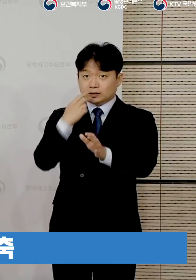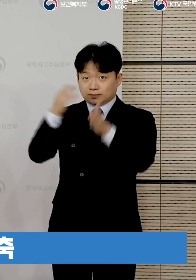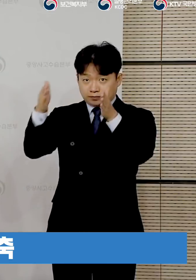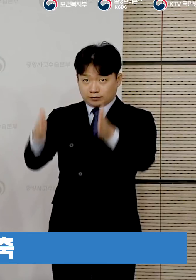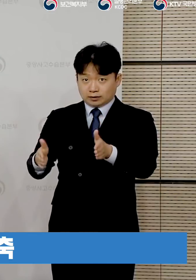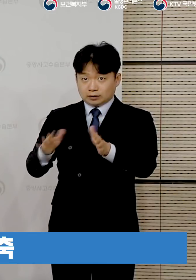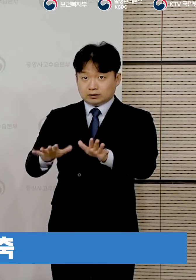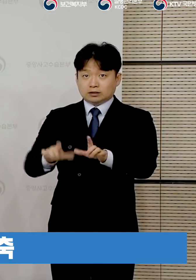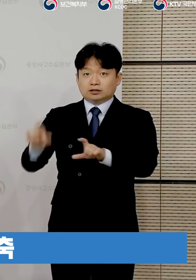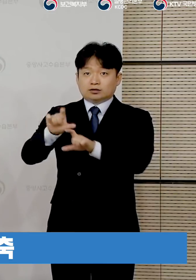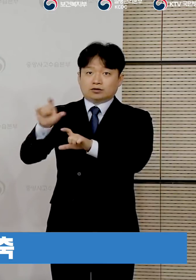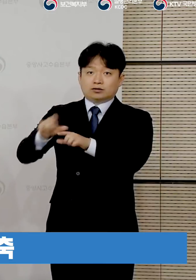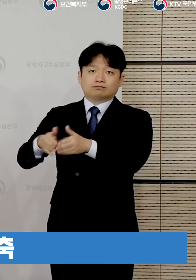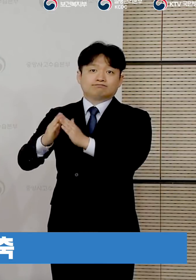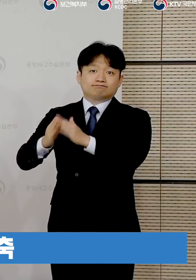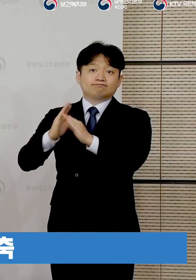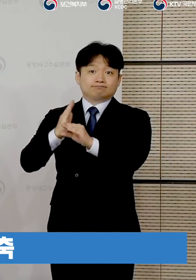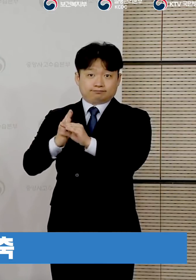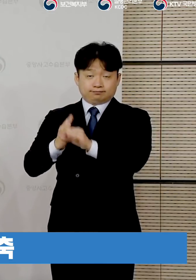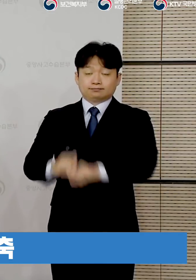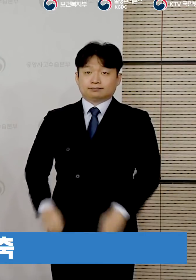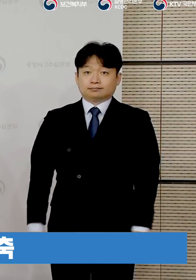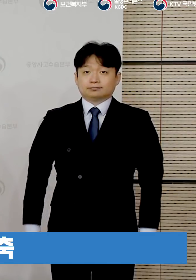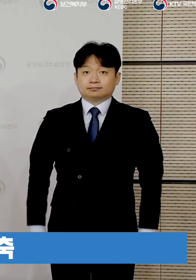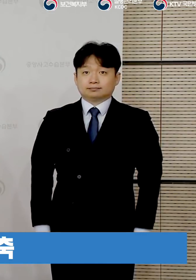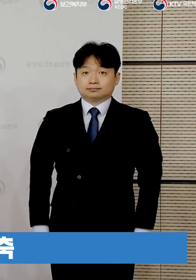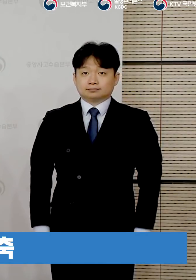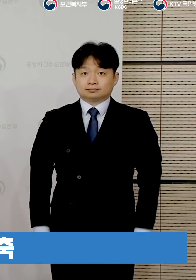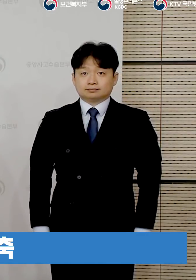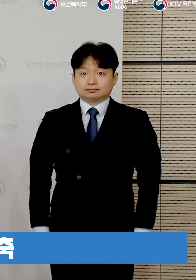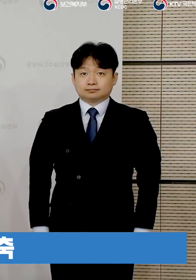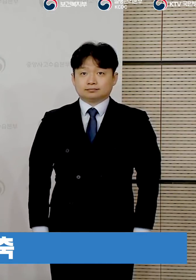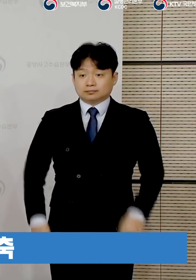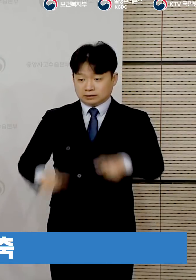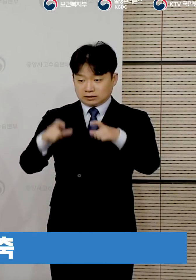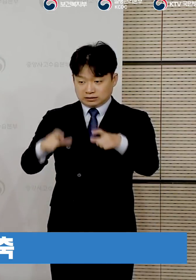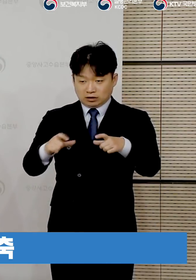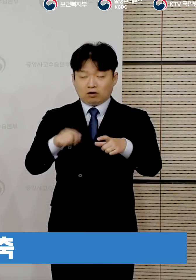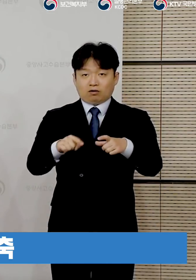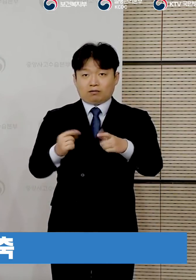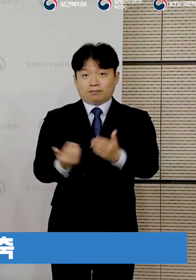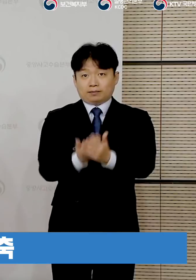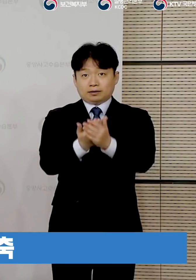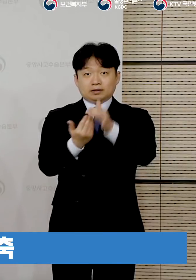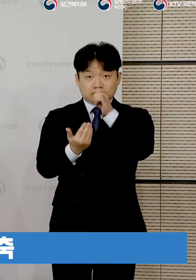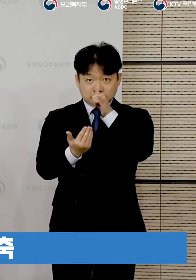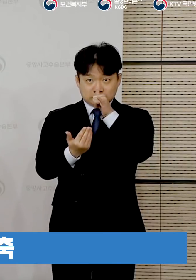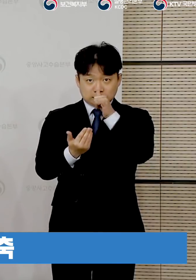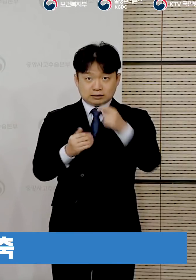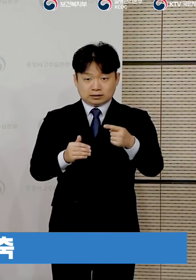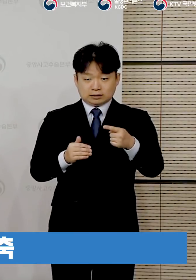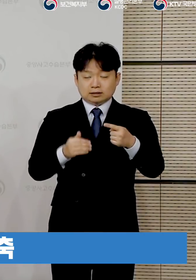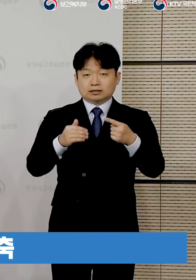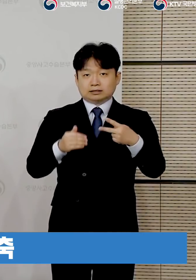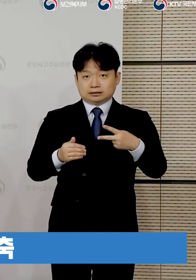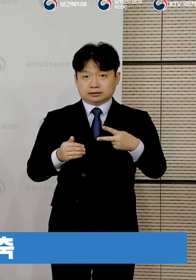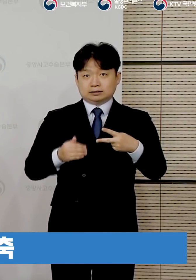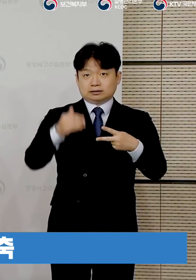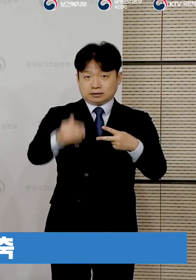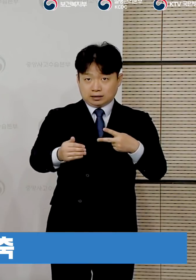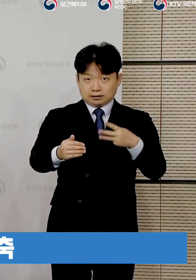음압병상을 계속 확충해 나가고 있는 중입니다. 그래서 지역 내 역량을 강화하지만 2선, 3선의